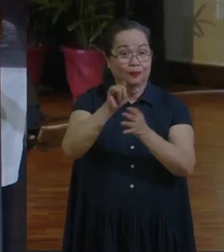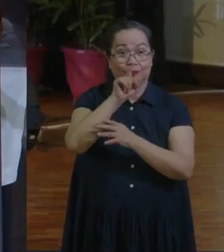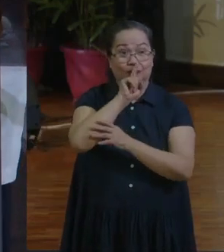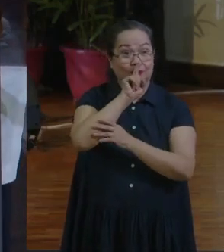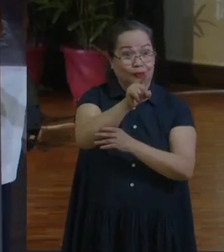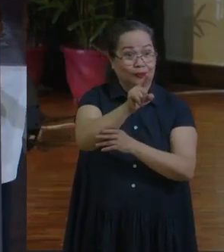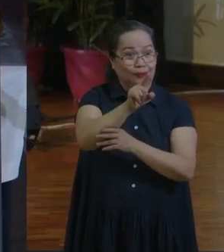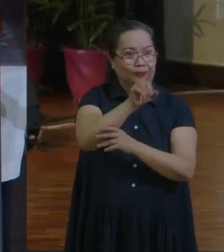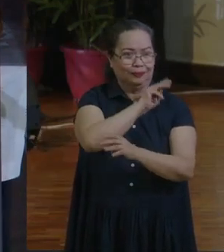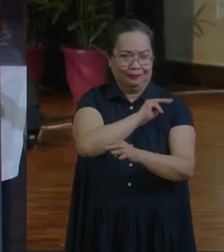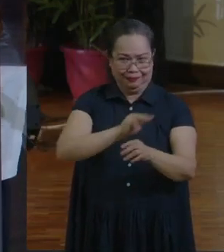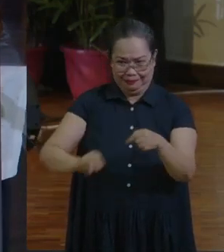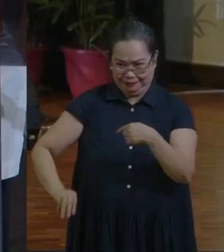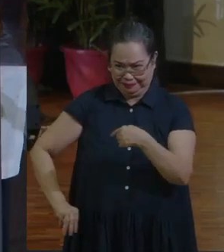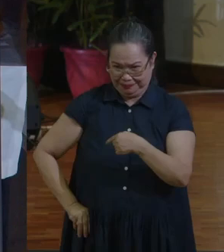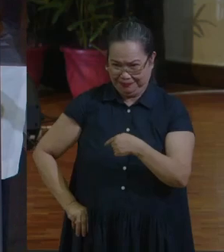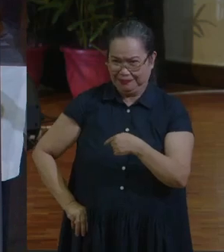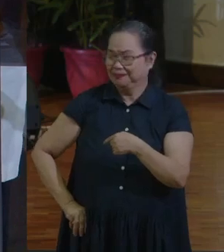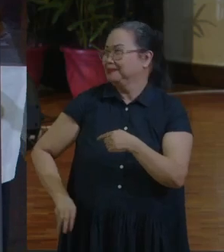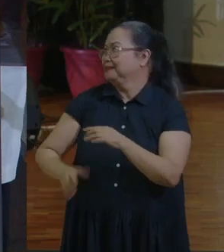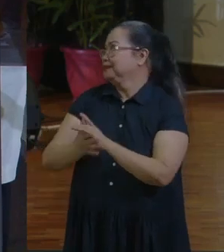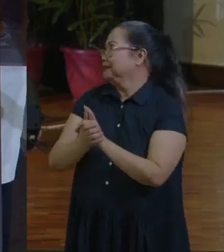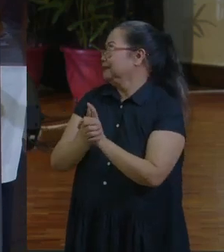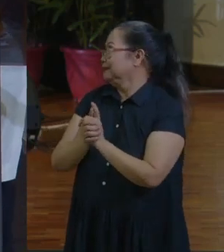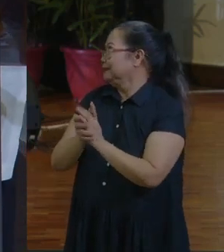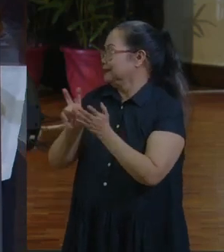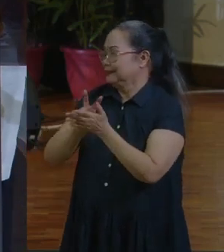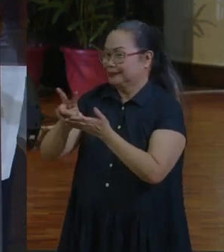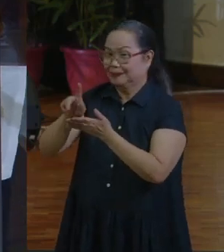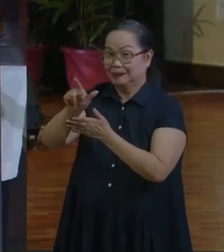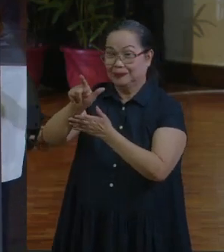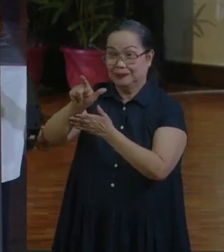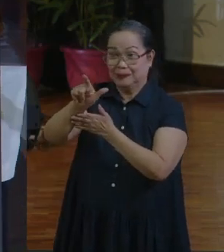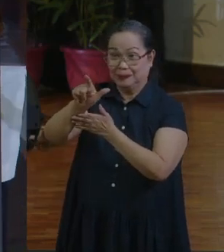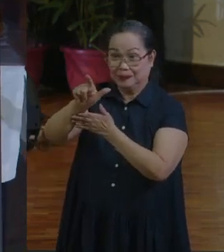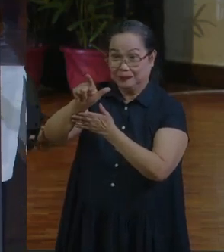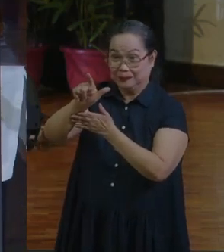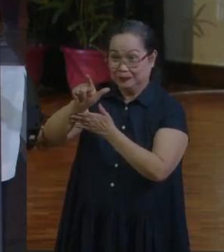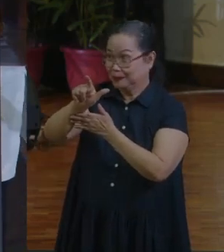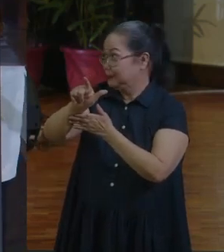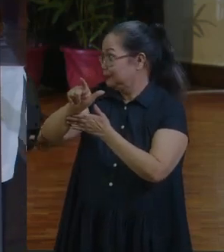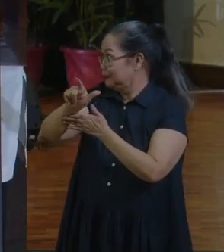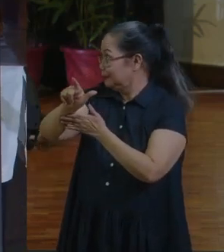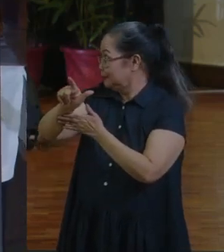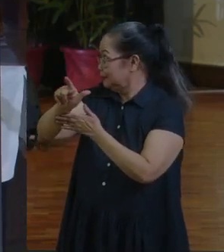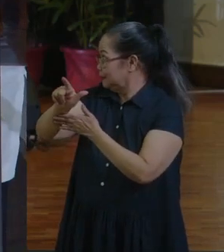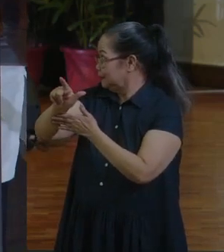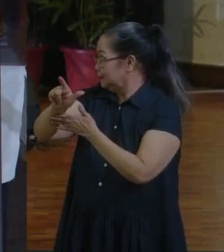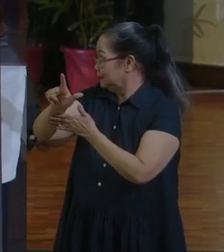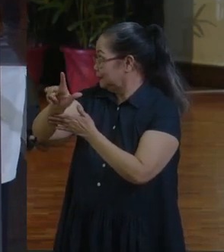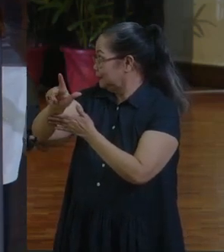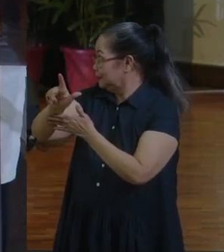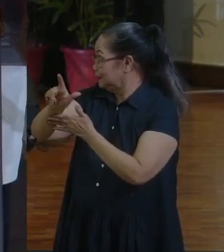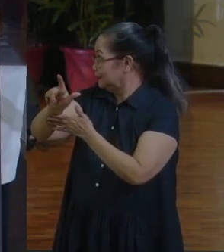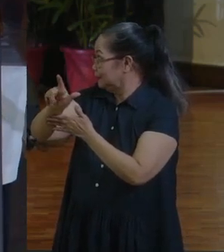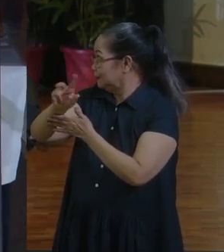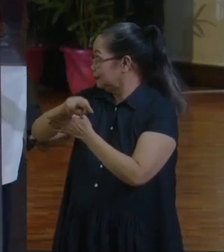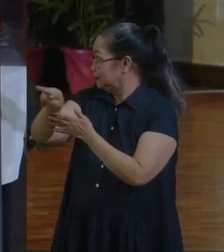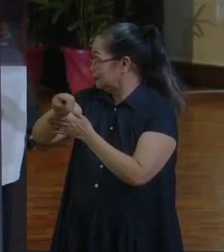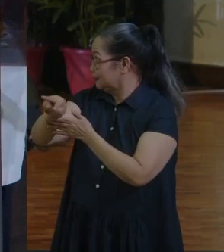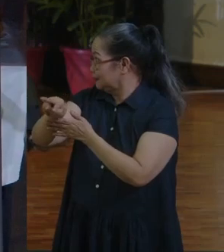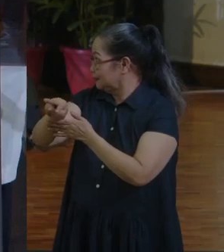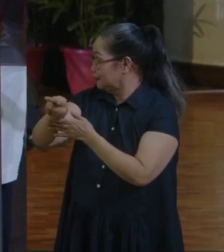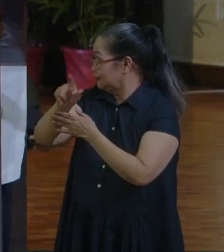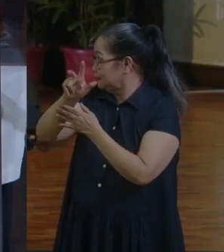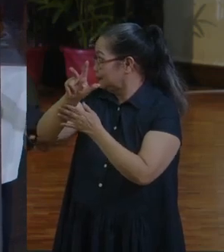tunay na Mesiyas. Verses 21 to 22. Yun po ang ating makikita dito.